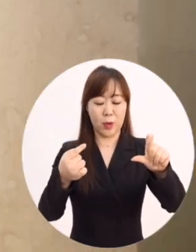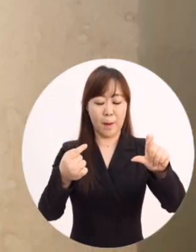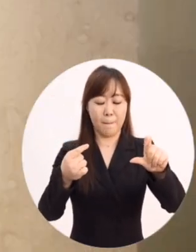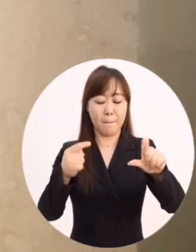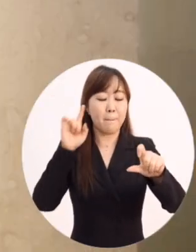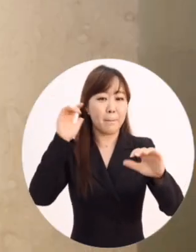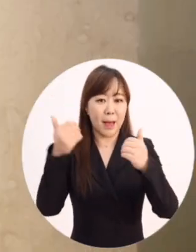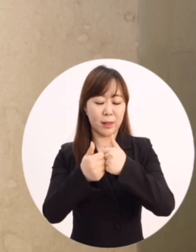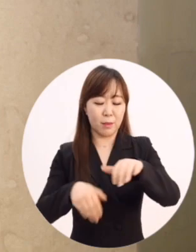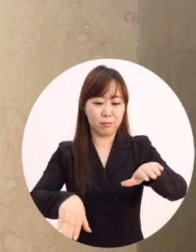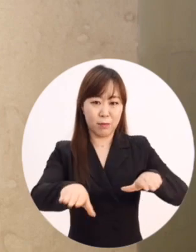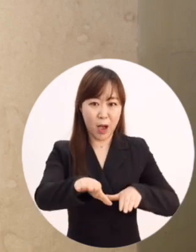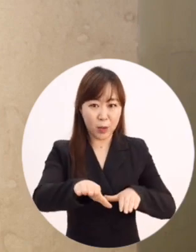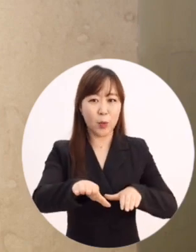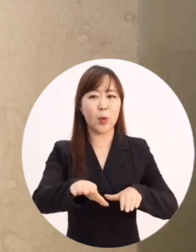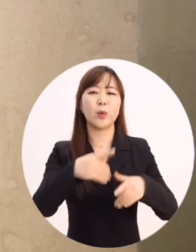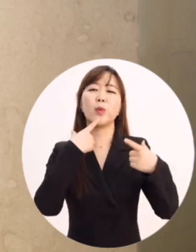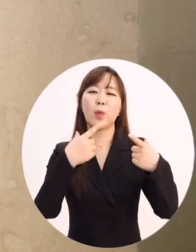반대쪽도 반복합니다.